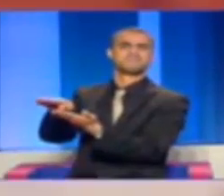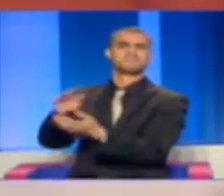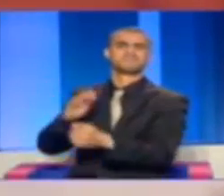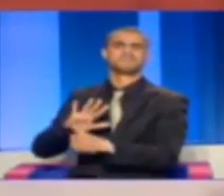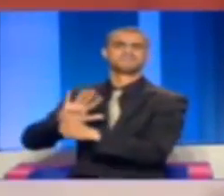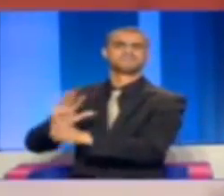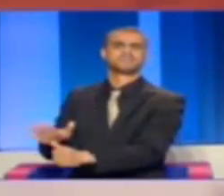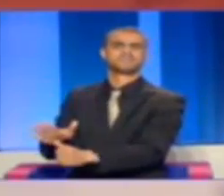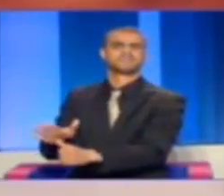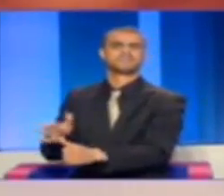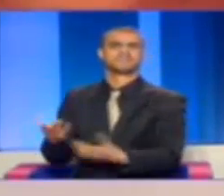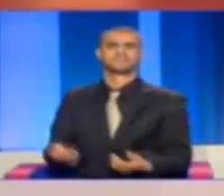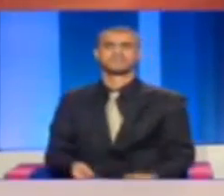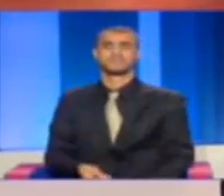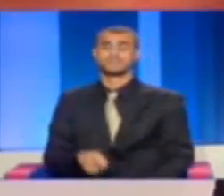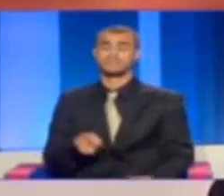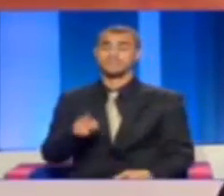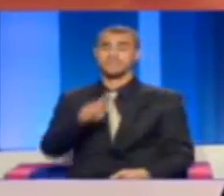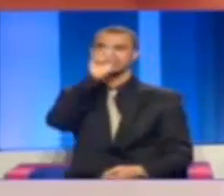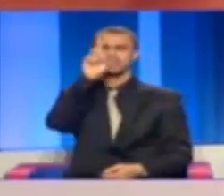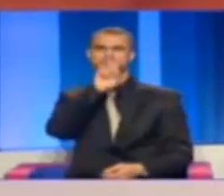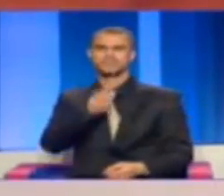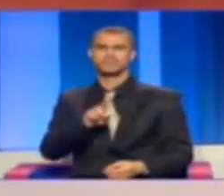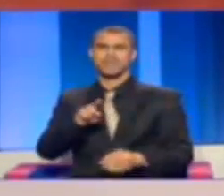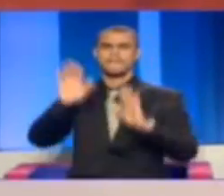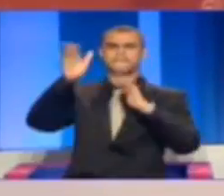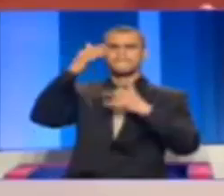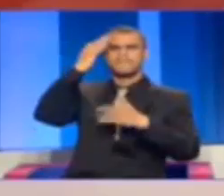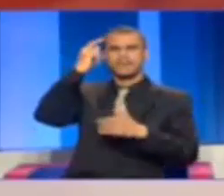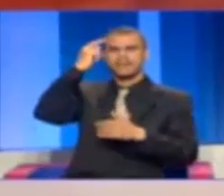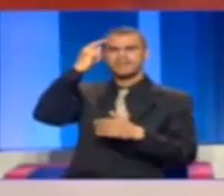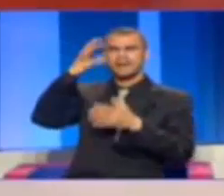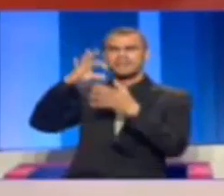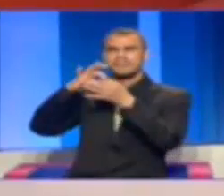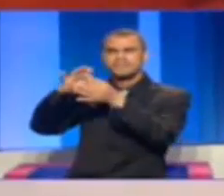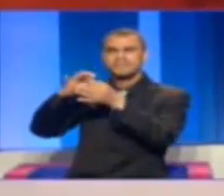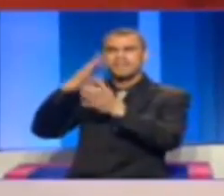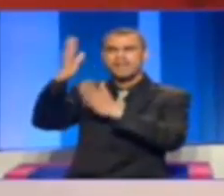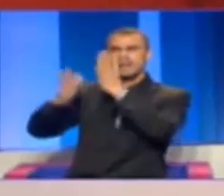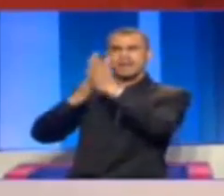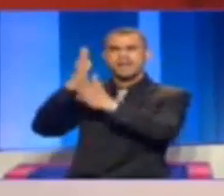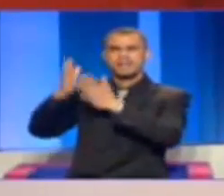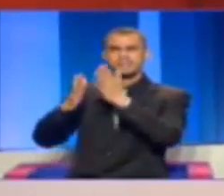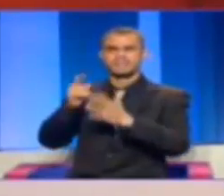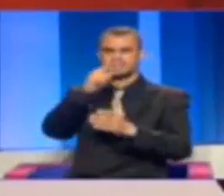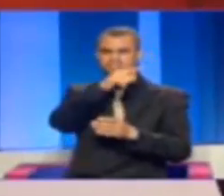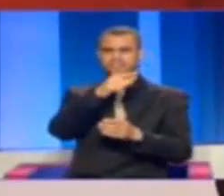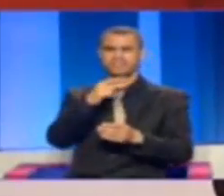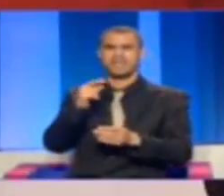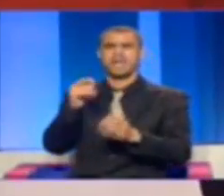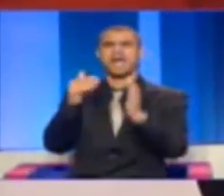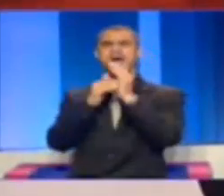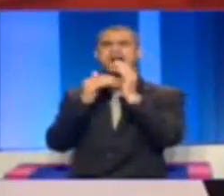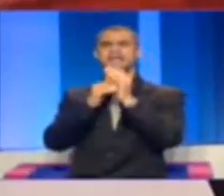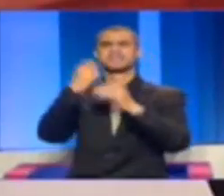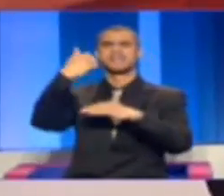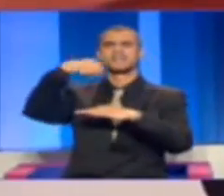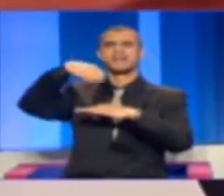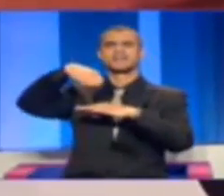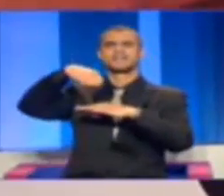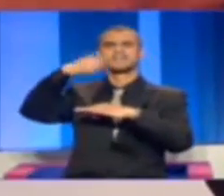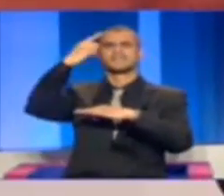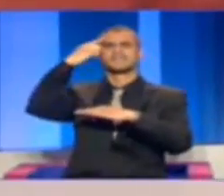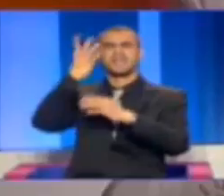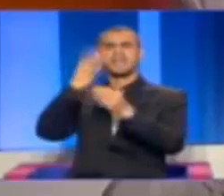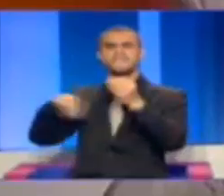القدحيه كتجرنا للحديث على مدى انفتاح المغاربه على لغات الاشاره. سي عزيز عرسي ربما عندك اضافه. عندي اضافه على مستوى التعليم.